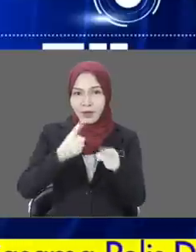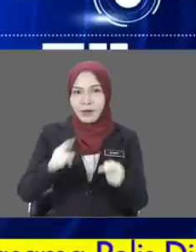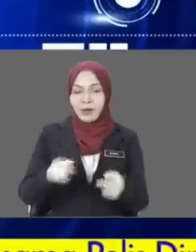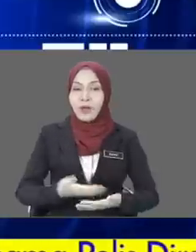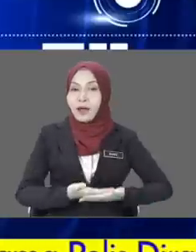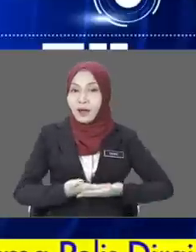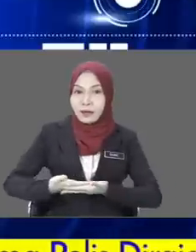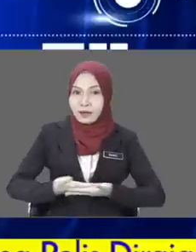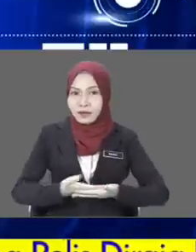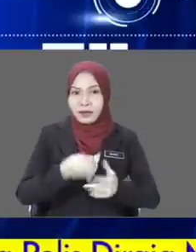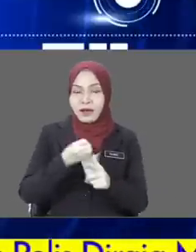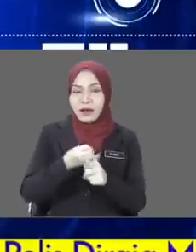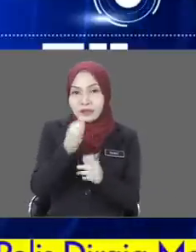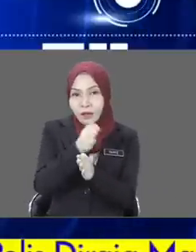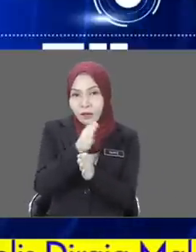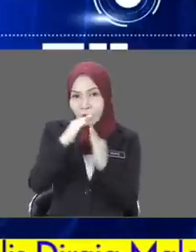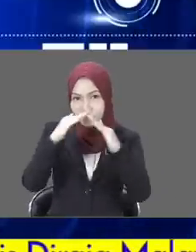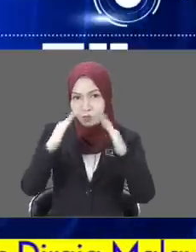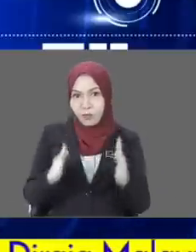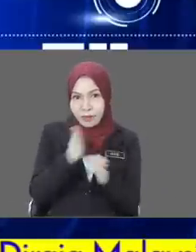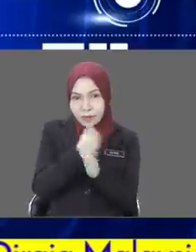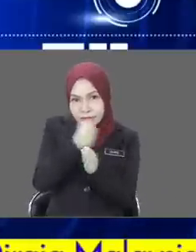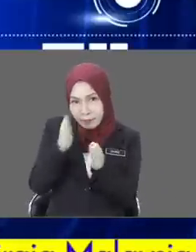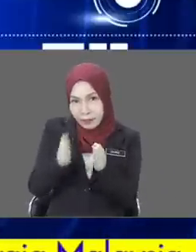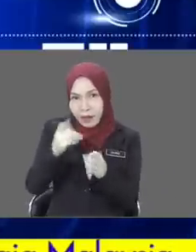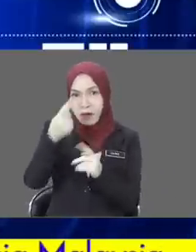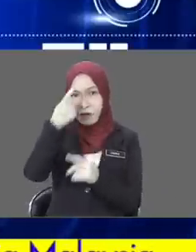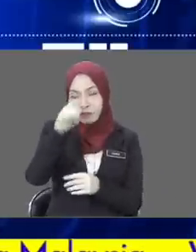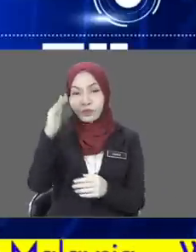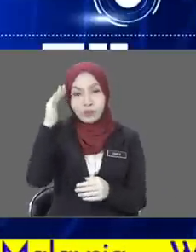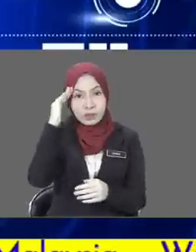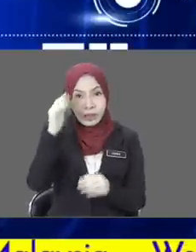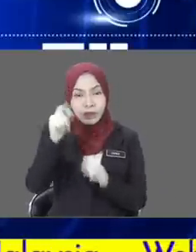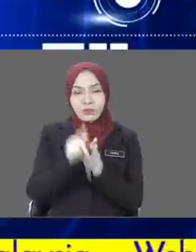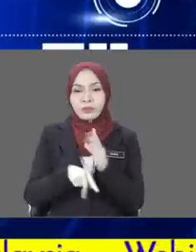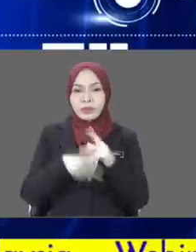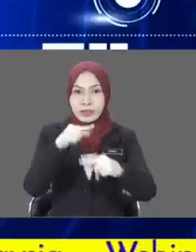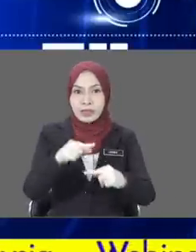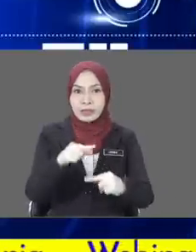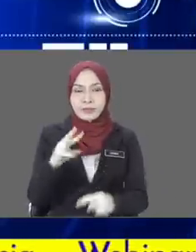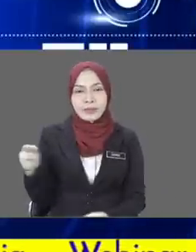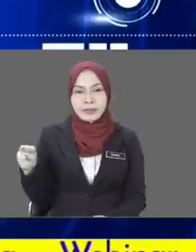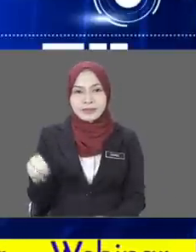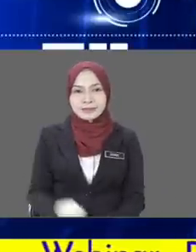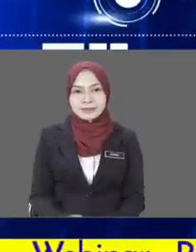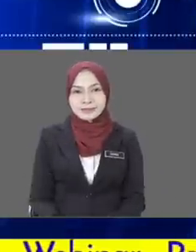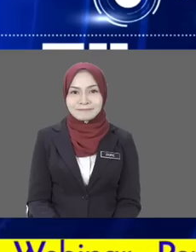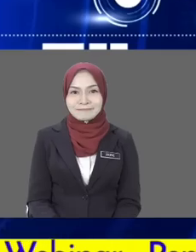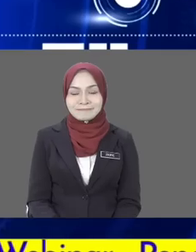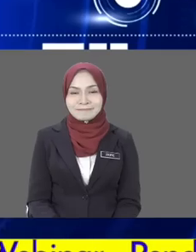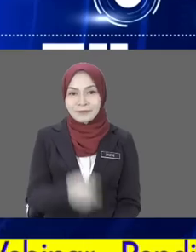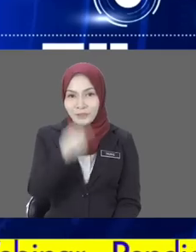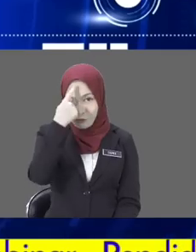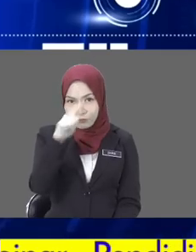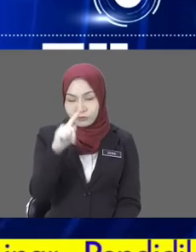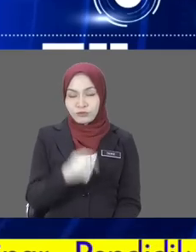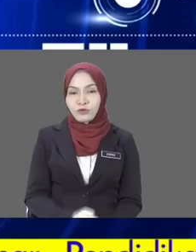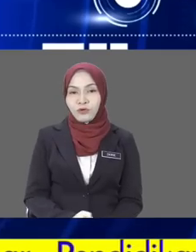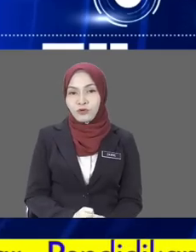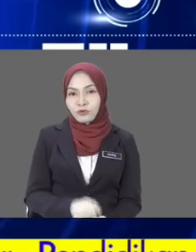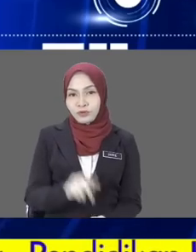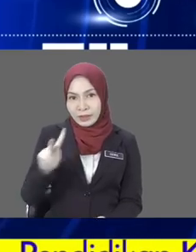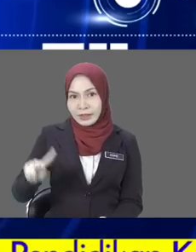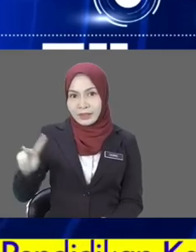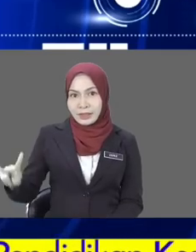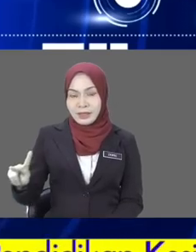Jiran dan mengetahui pergerakan anak-anak anda bagi kanak-kanak atau yang meningkat